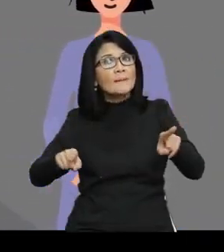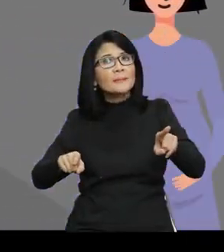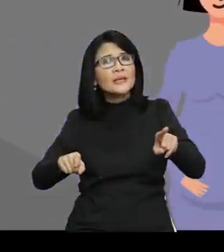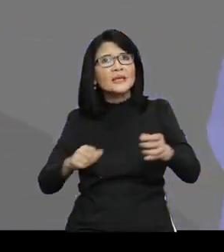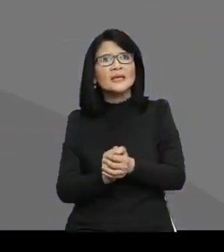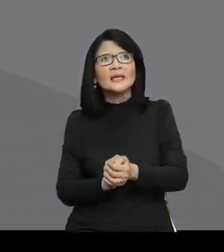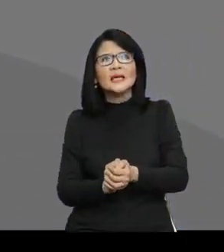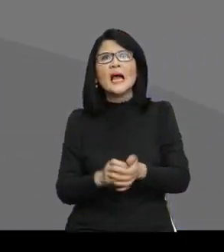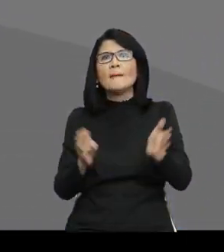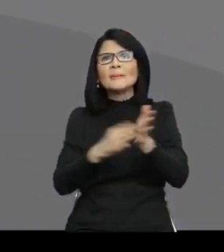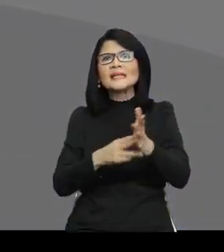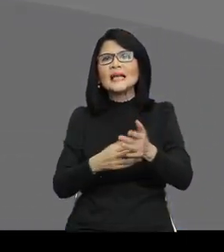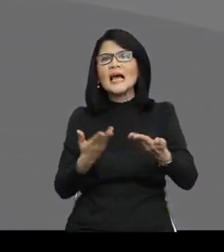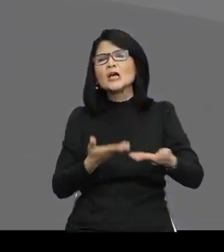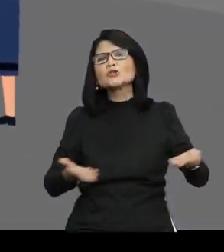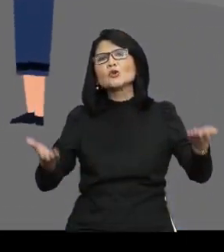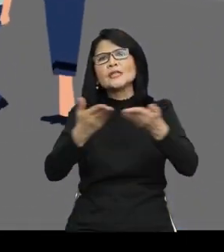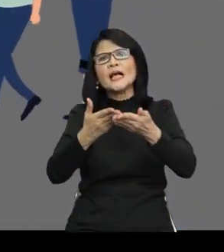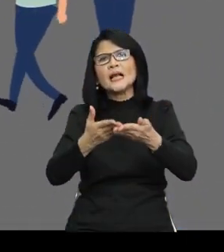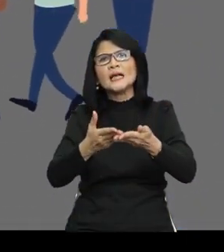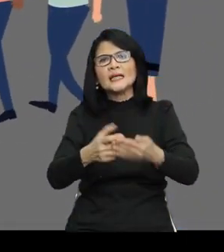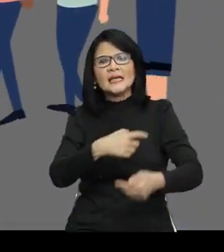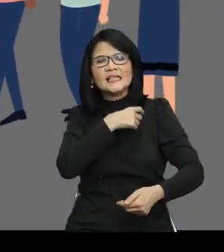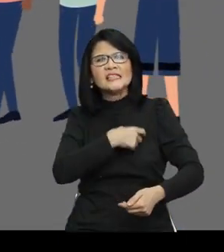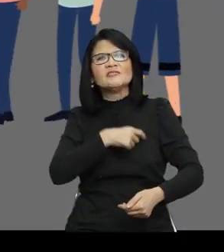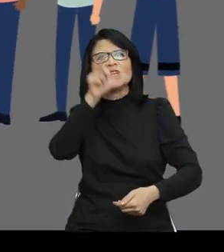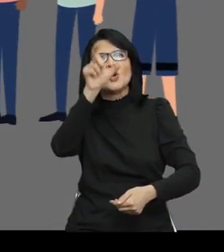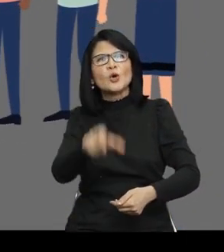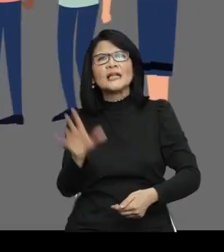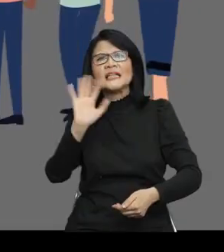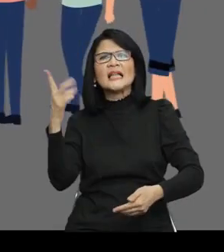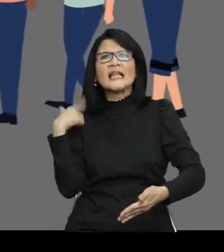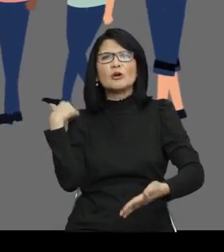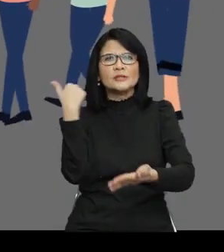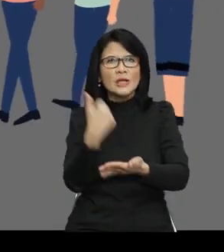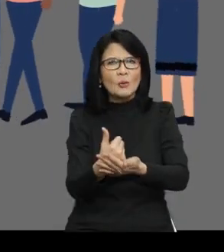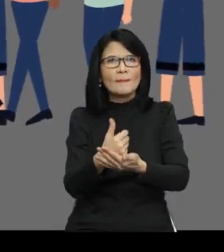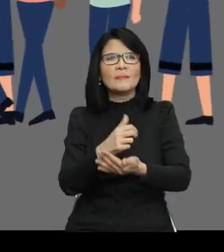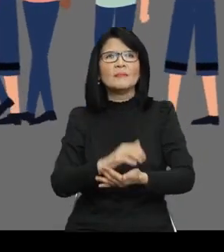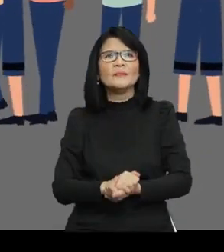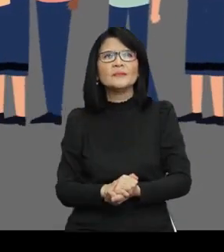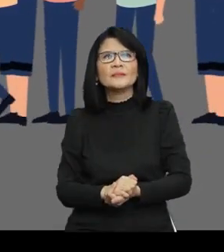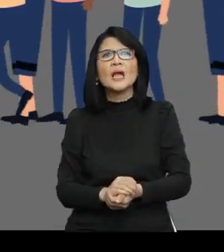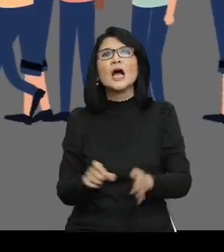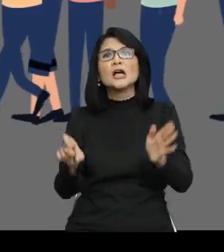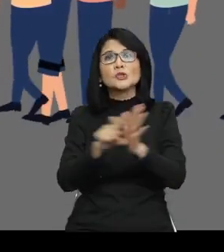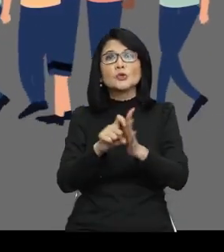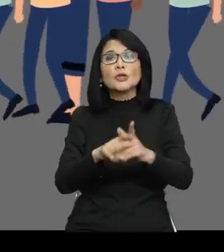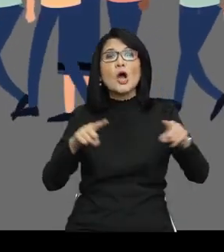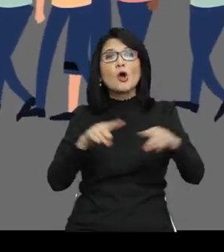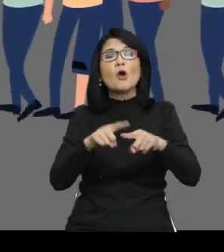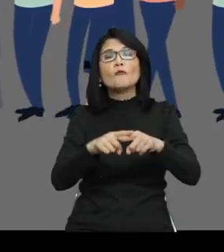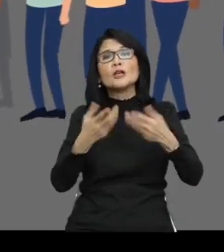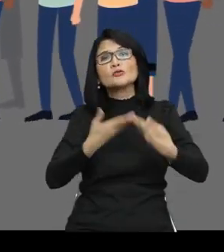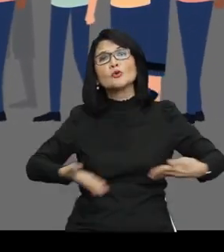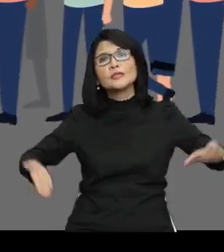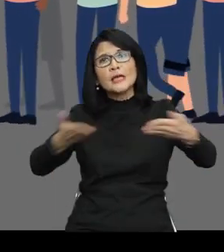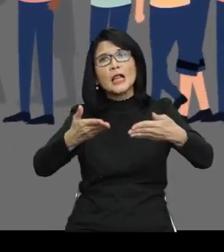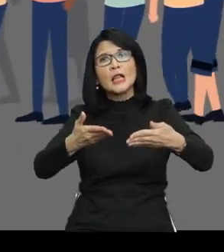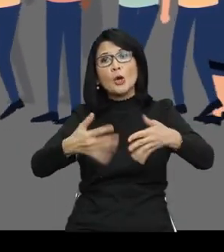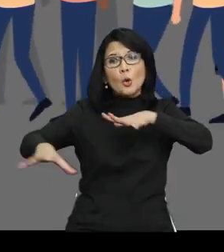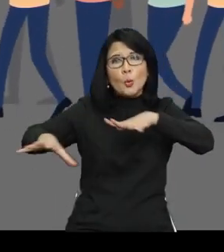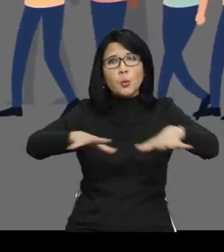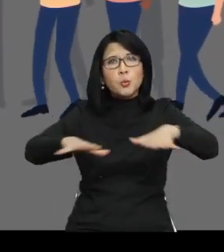faktor sosial dan perilaku manusia yang tidak bertanggung jawab turut mengakibatkan bencana, seperti konflik sosial. Saat